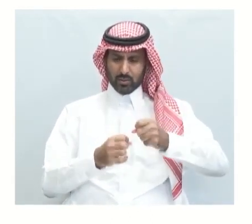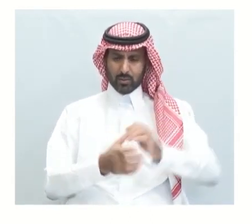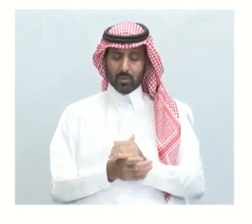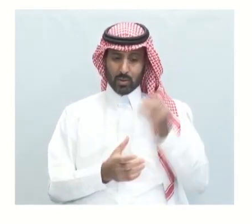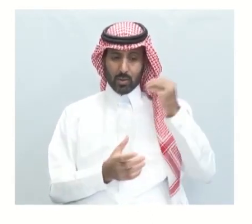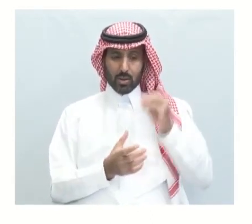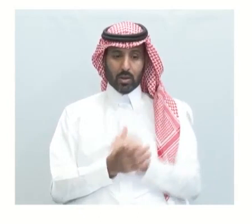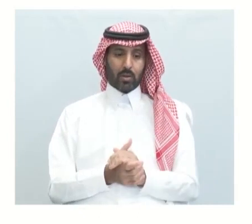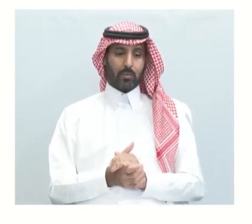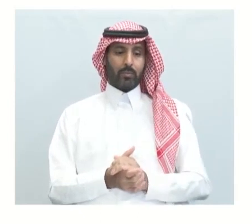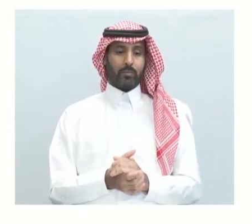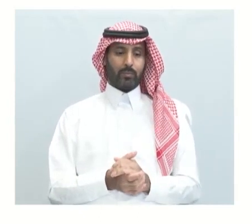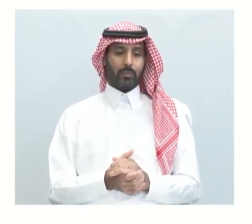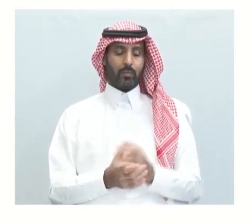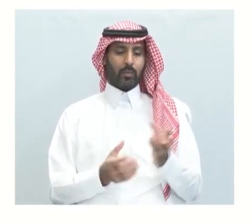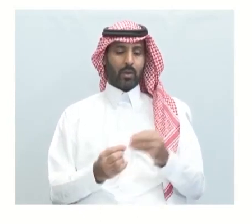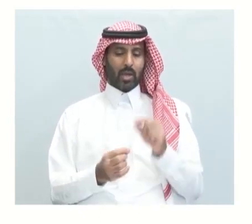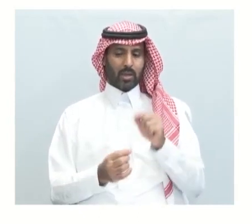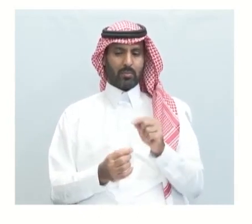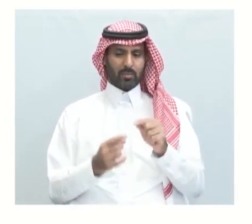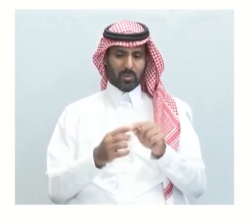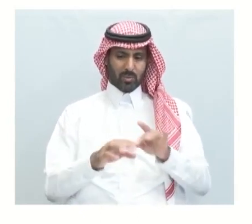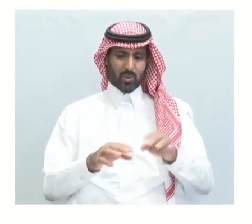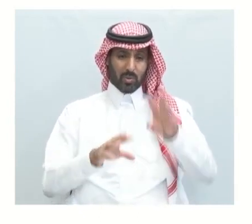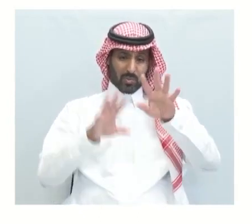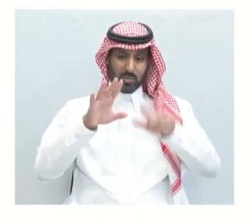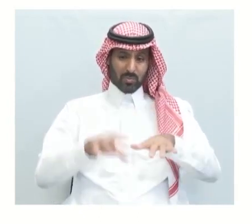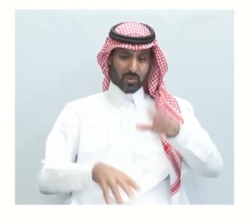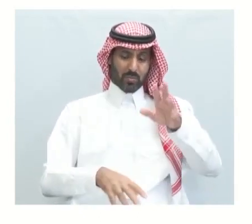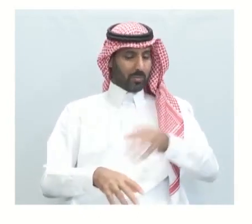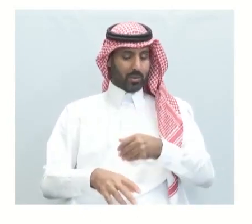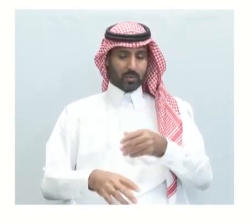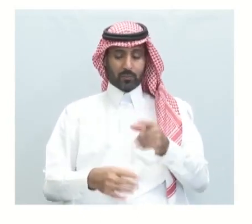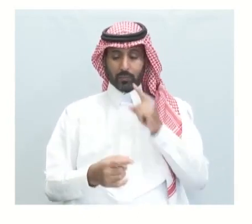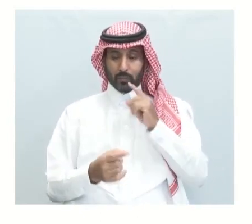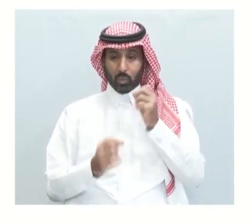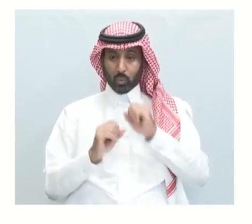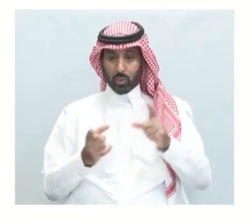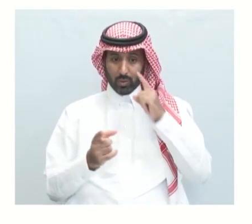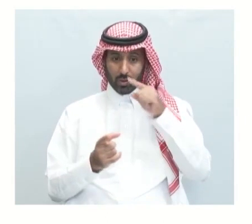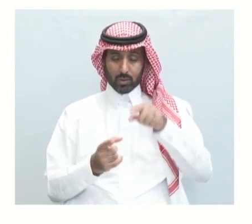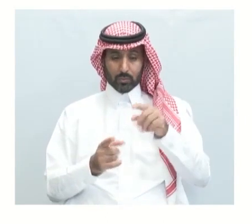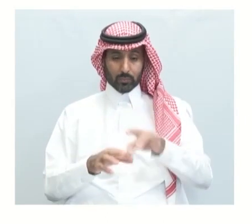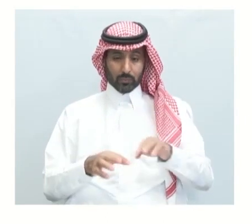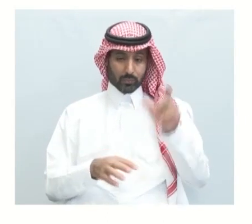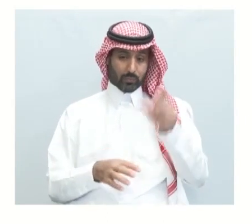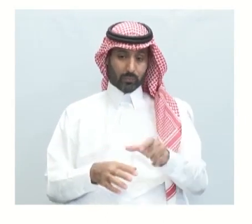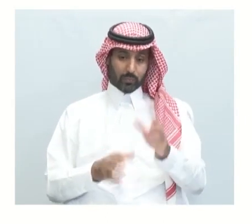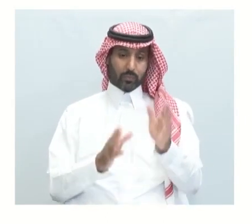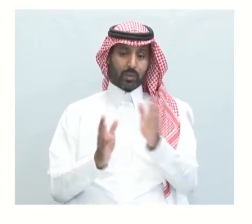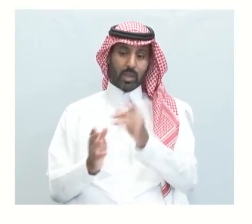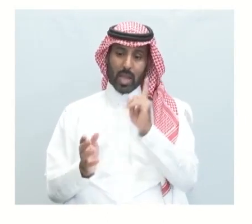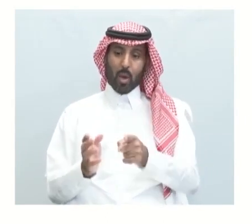الهاش هذه اكدنا انها لا تدخل في البرمجه ولكن هي ايضاحات للمبرمج لتسهيل او تقسيم